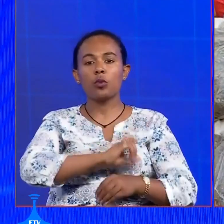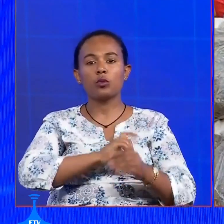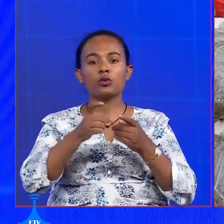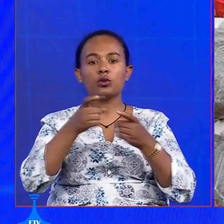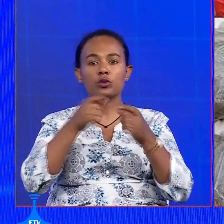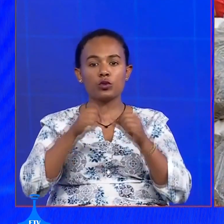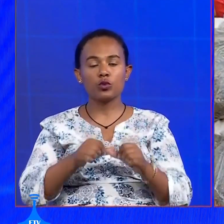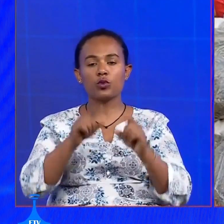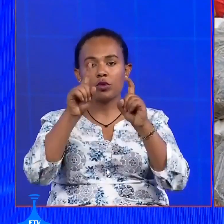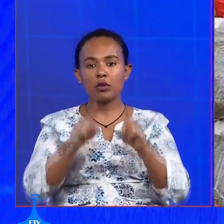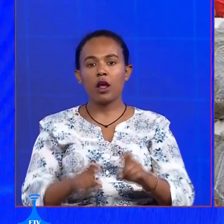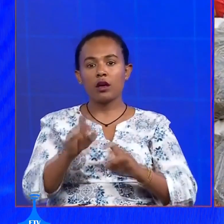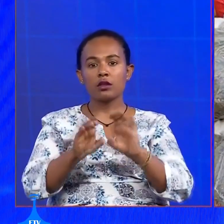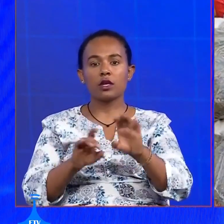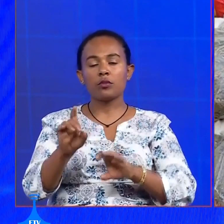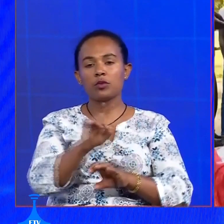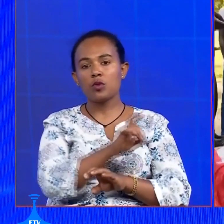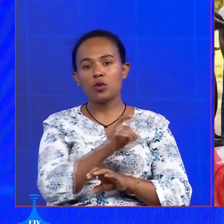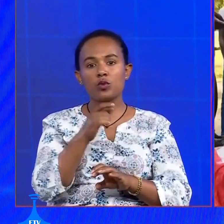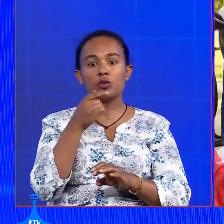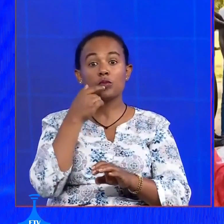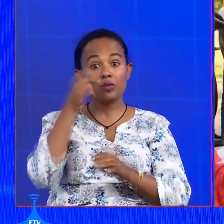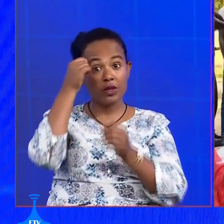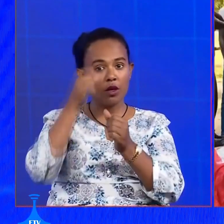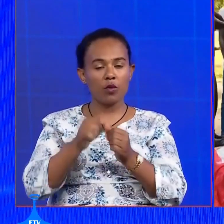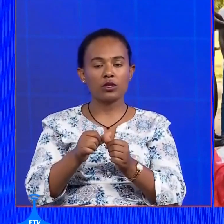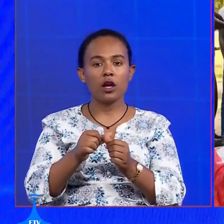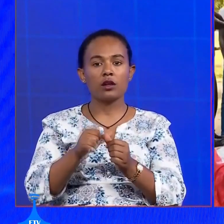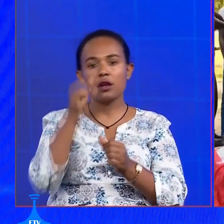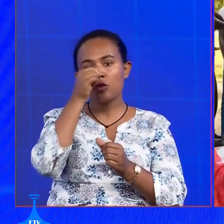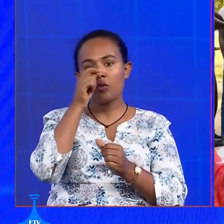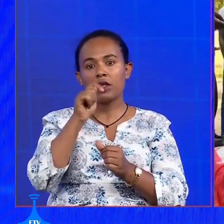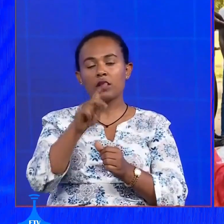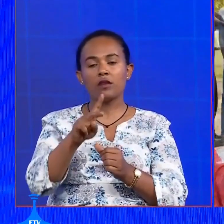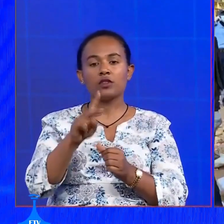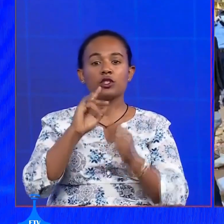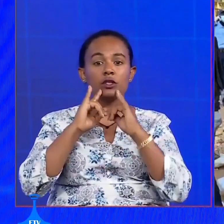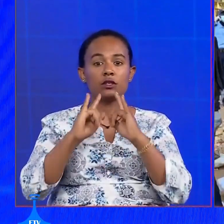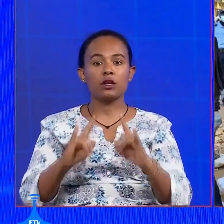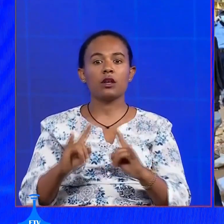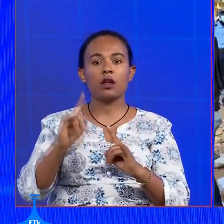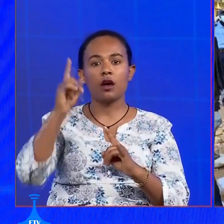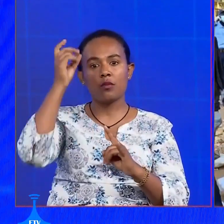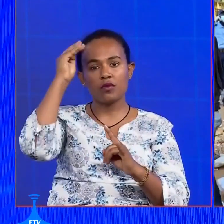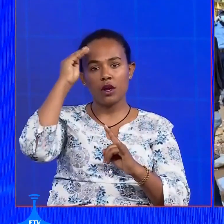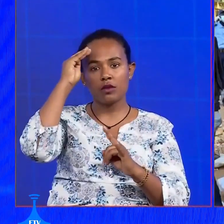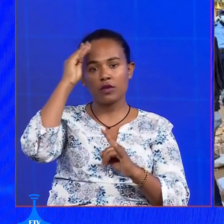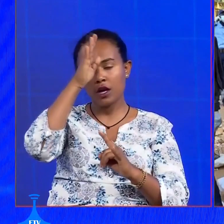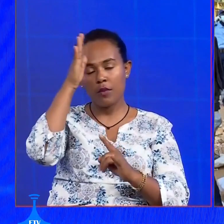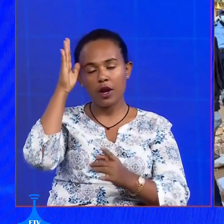ስር ውሎ ምርመራ እየተደረገበት መሆኑን መዘገባችን ይታወሳል። ለኢትዮጵያ ቴሌቪዥን ለተጠናቀረው ዜና ሚፍታ